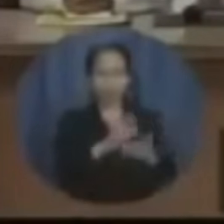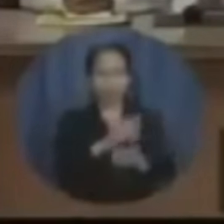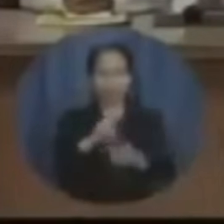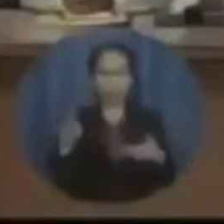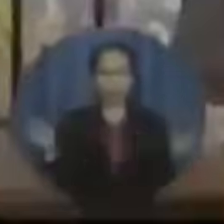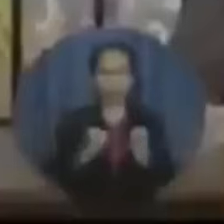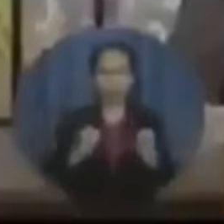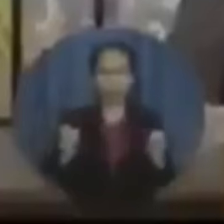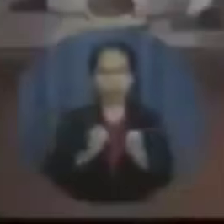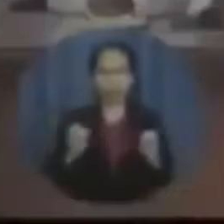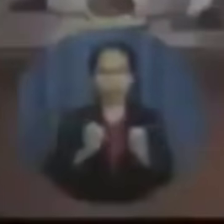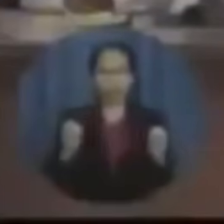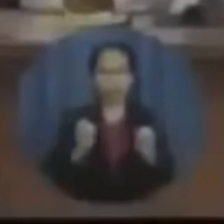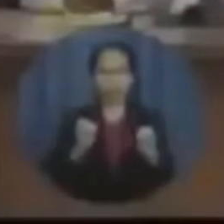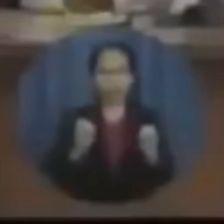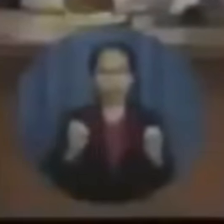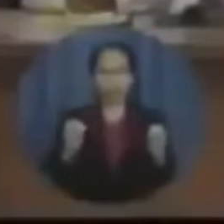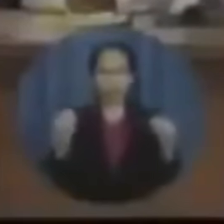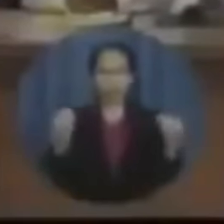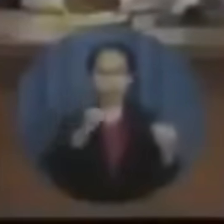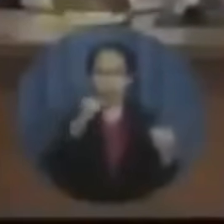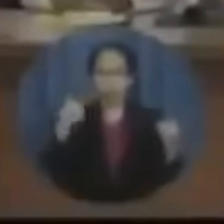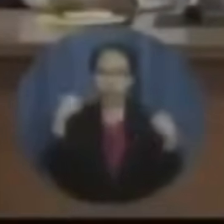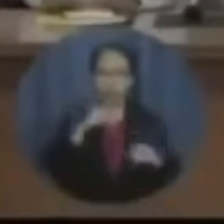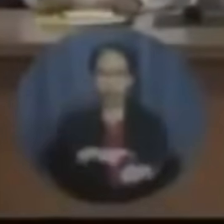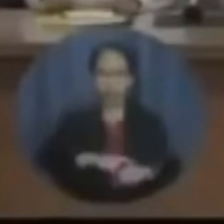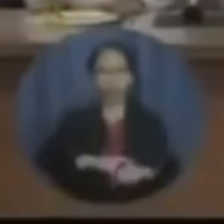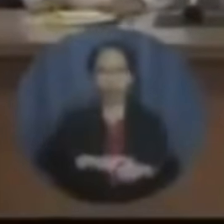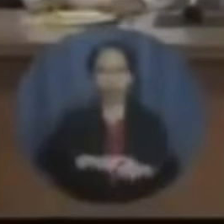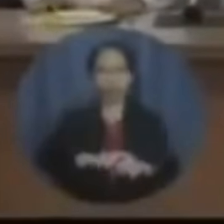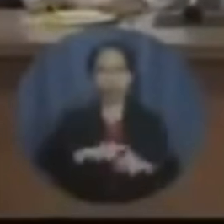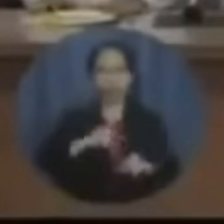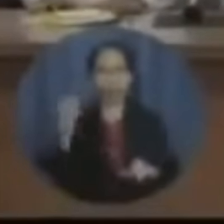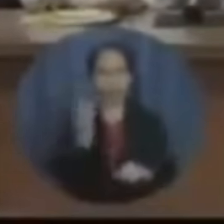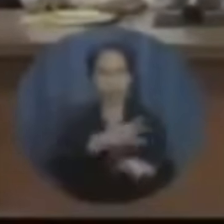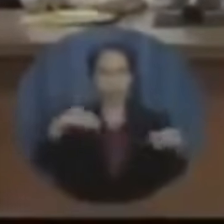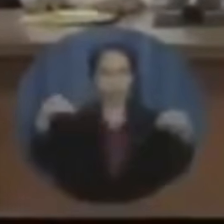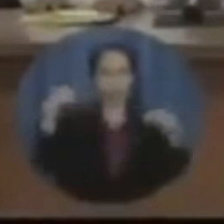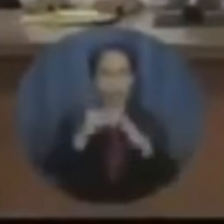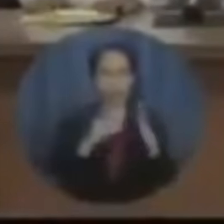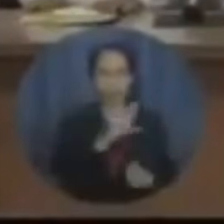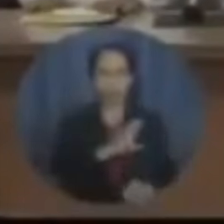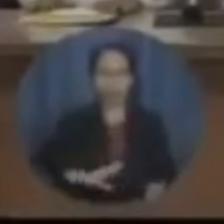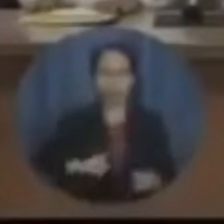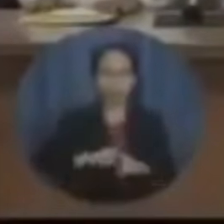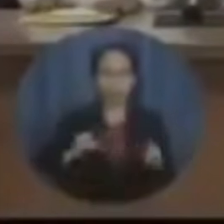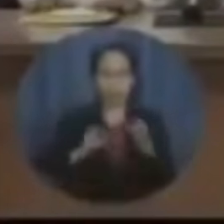panahon. Kasi yung doktrina ni Kristo, dapat tanggapin yun eh. Pero pag itinakwil mo yung kanyang